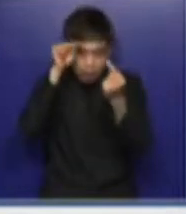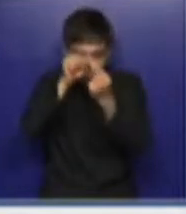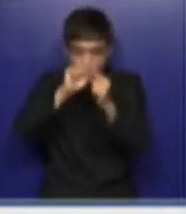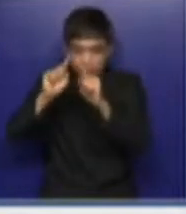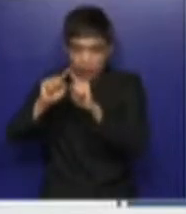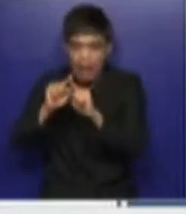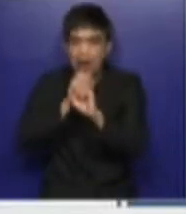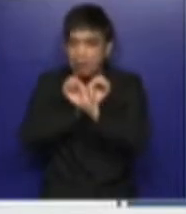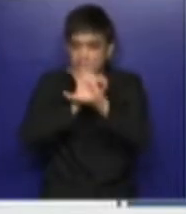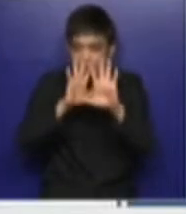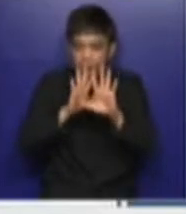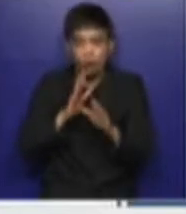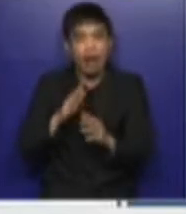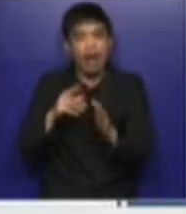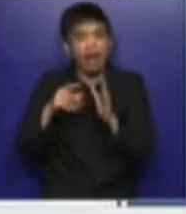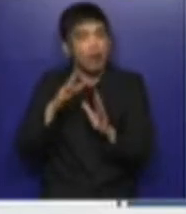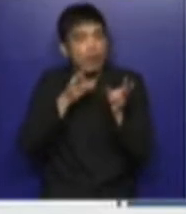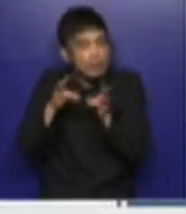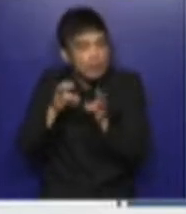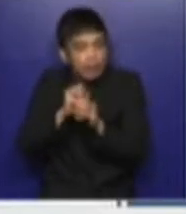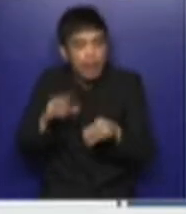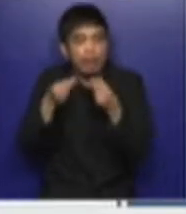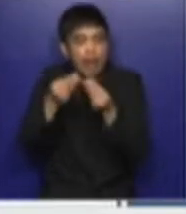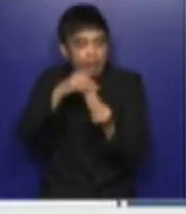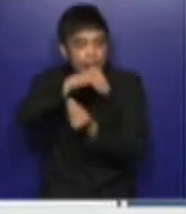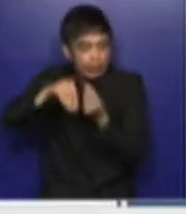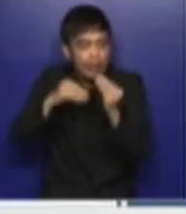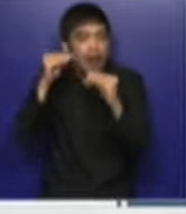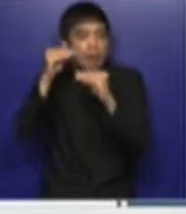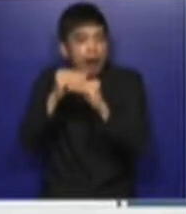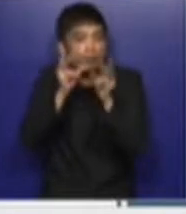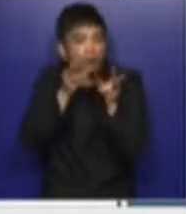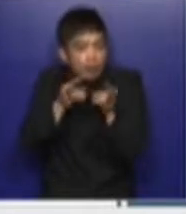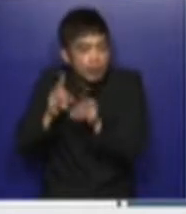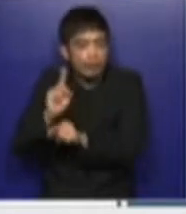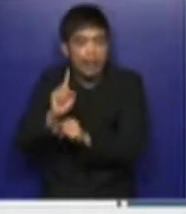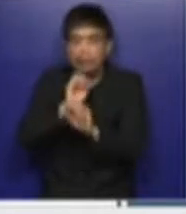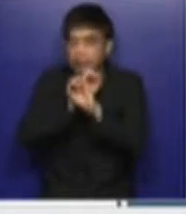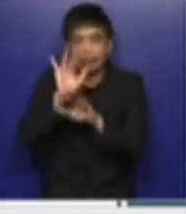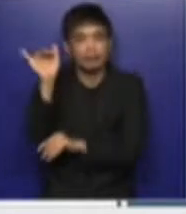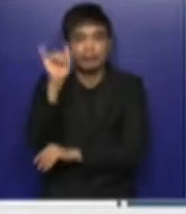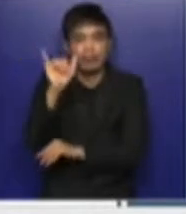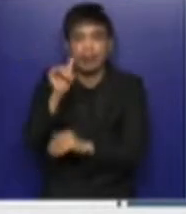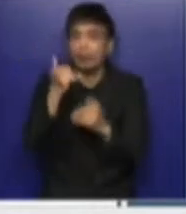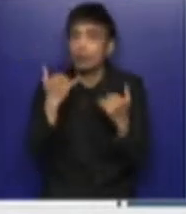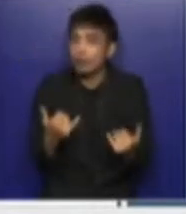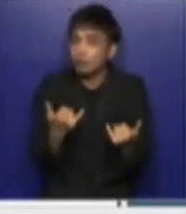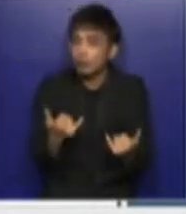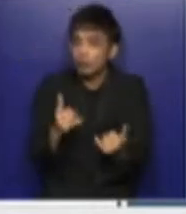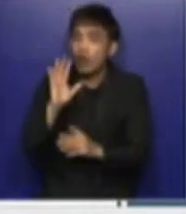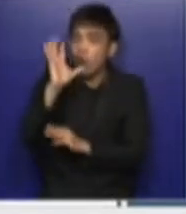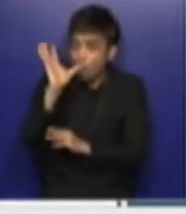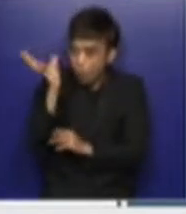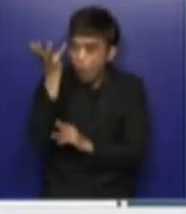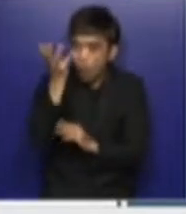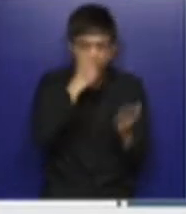ะเพิ่มมูลค่าทางเศรษฐกิจได้มากน้อยแค่ไหนและจะเพิ่มด้วยวิธีใดค่ะท่านประธานคะตอนนี้โลกและประเทศไทยของเรานะ